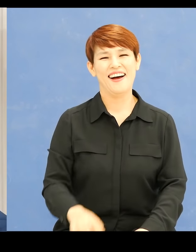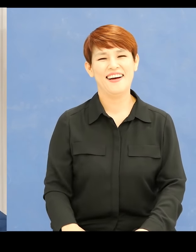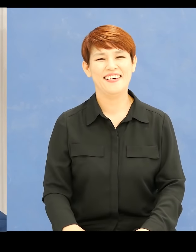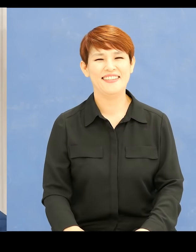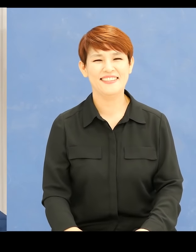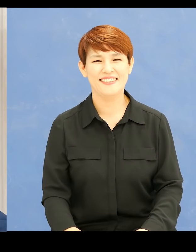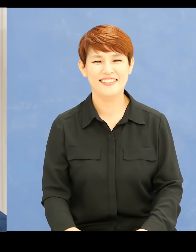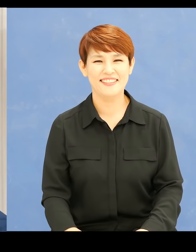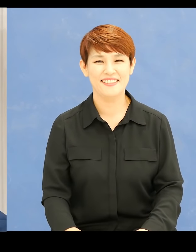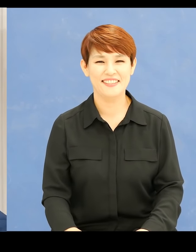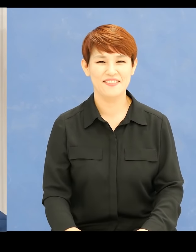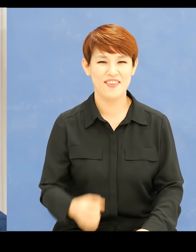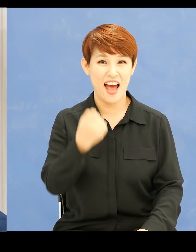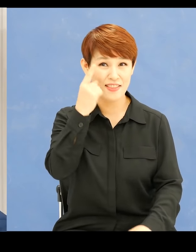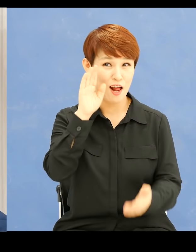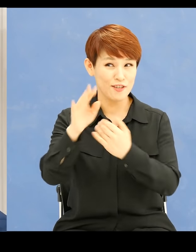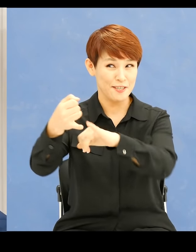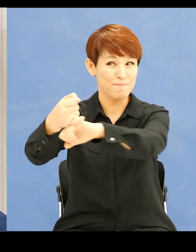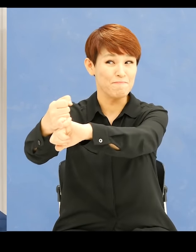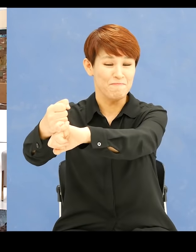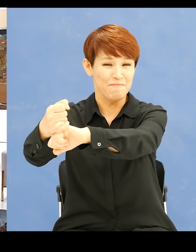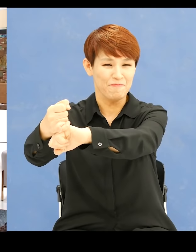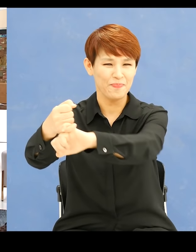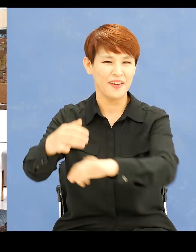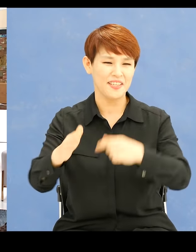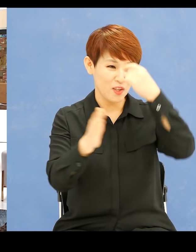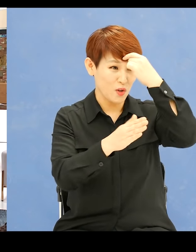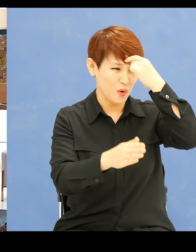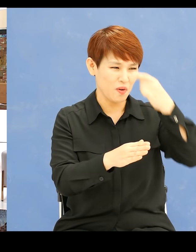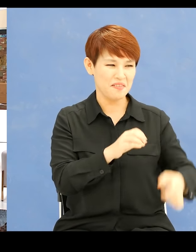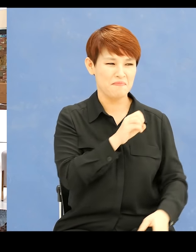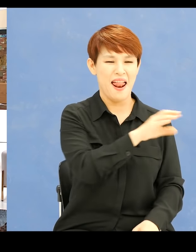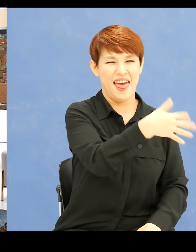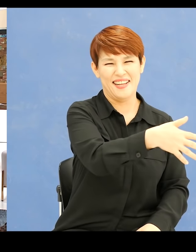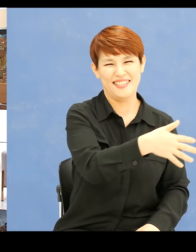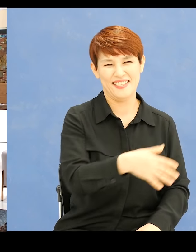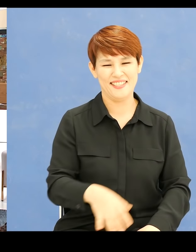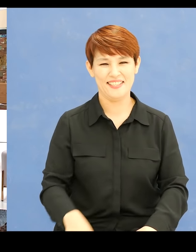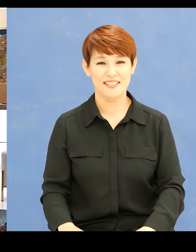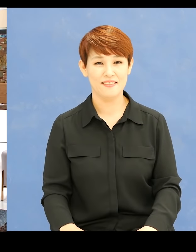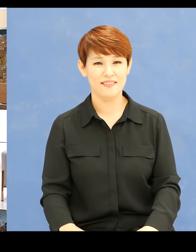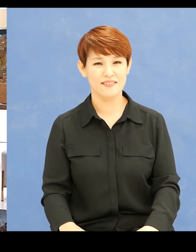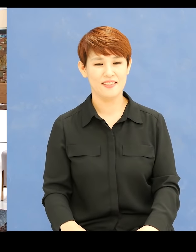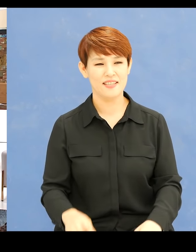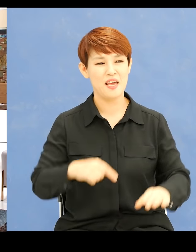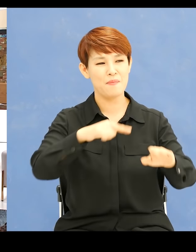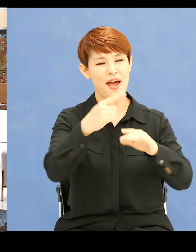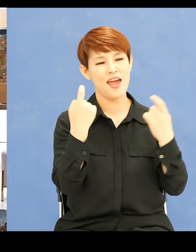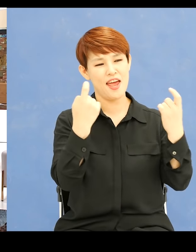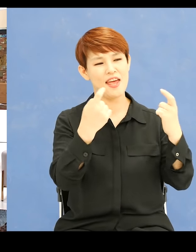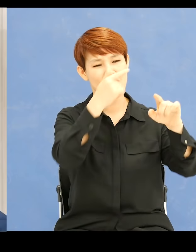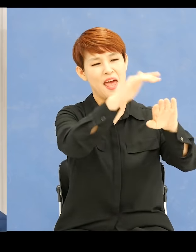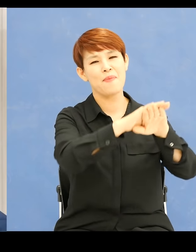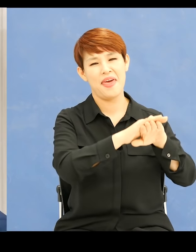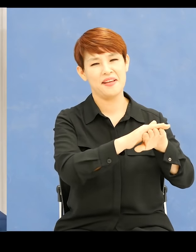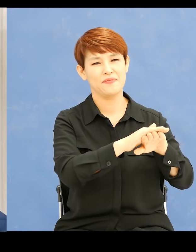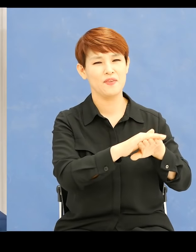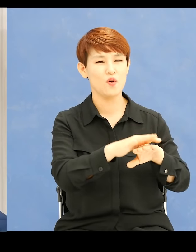네. 네. 그래서 이제 한 달 후에 가기로 하고 네. 성도들에게는 아직 얘기하지 않고 그 다음 주에 야외 예배